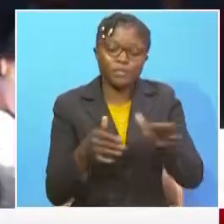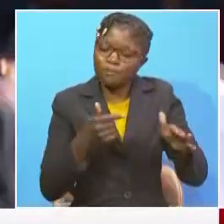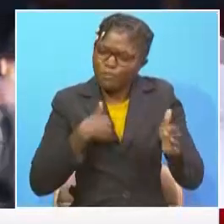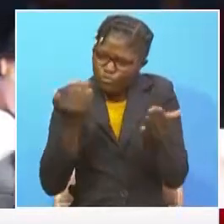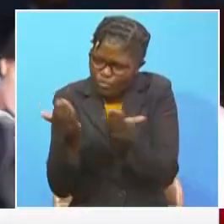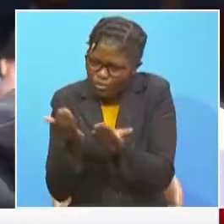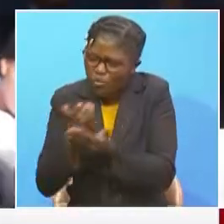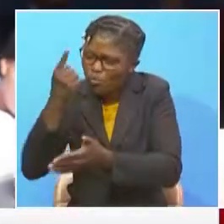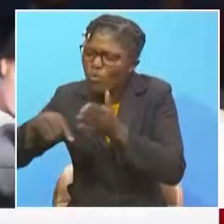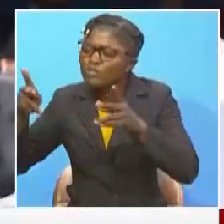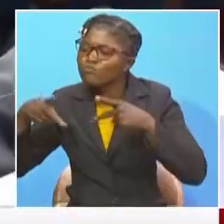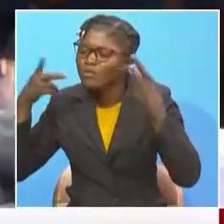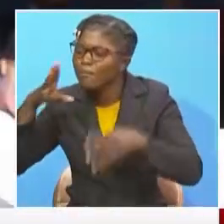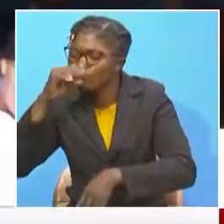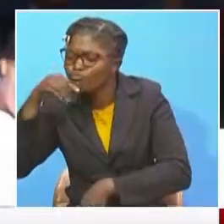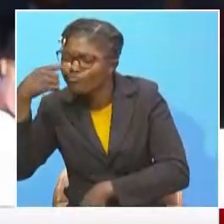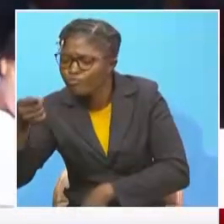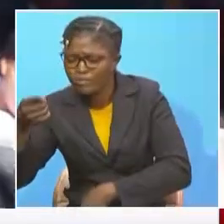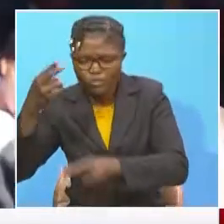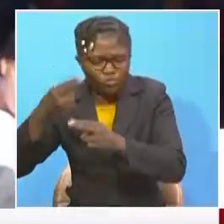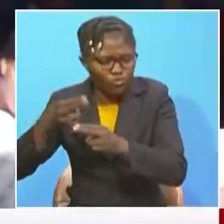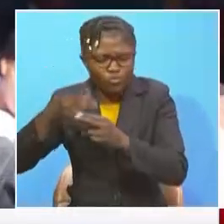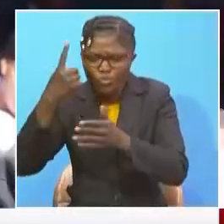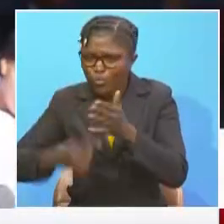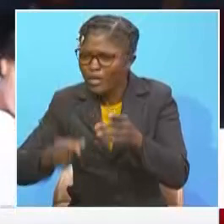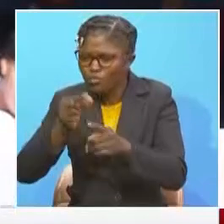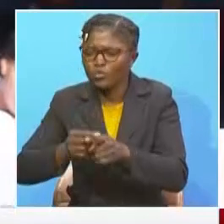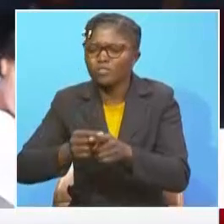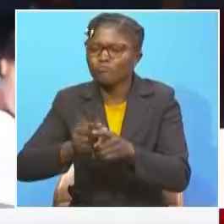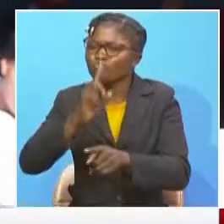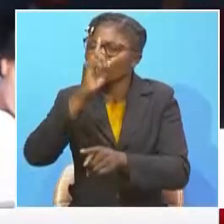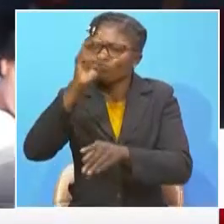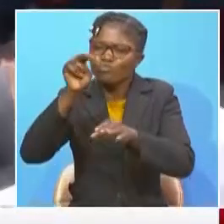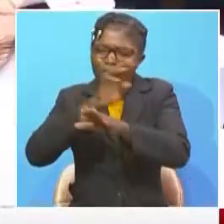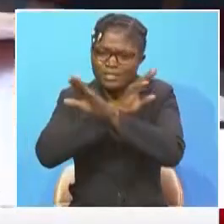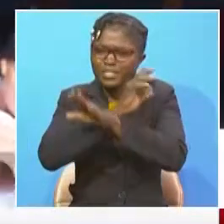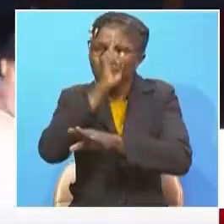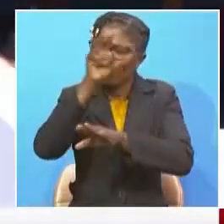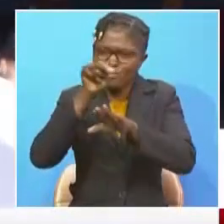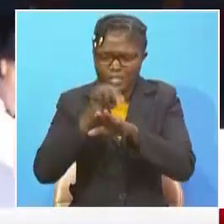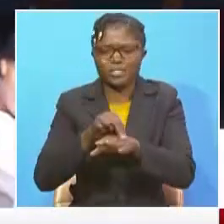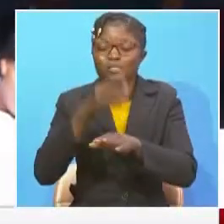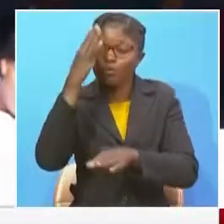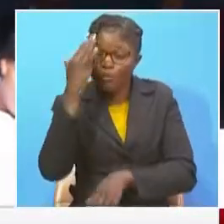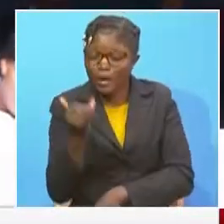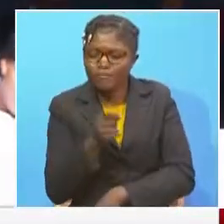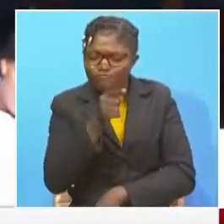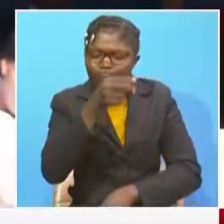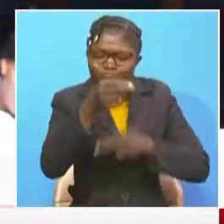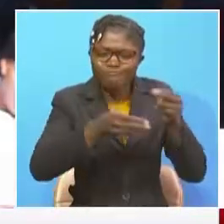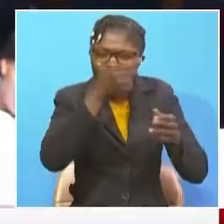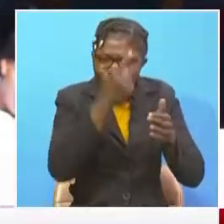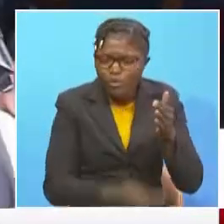Mambo analankula poyamba pamene wanyamuka chabe kuti one Zambia, one nation. Chifuwa chamene mambo analutantauza